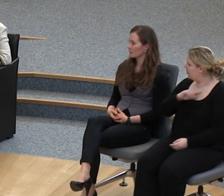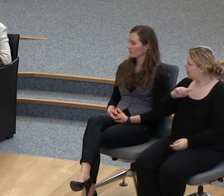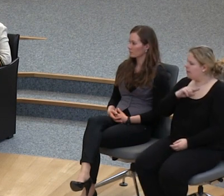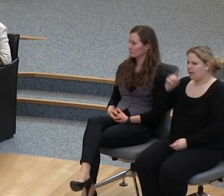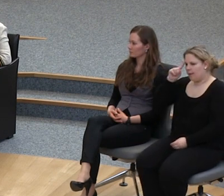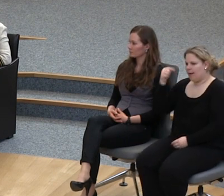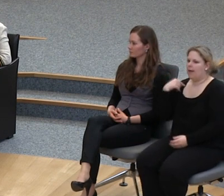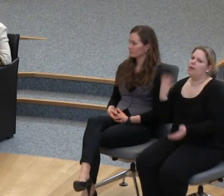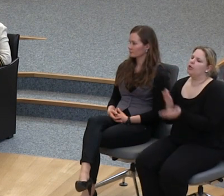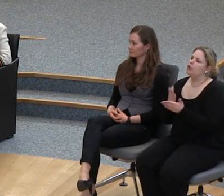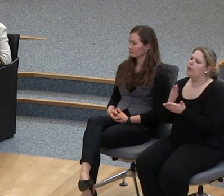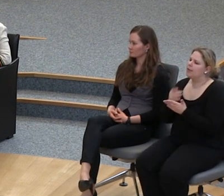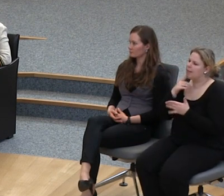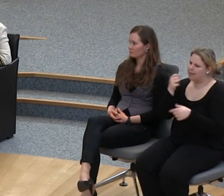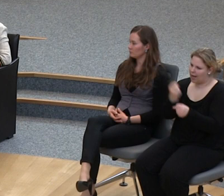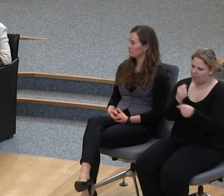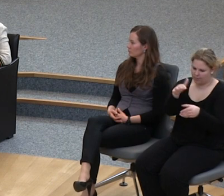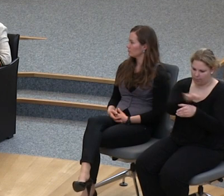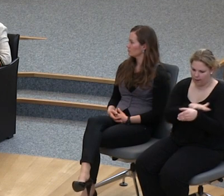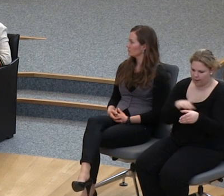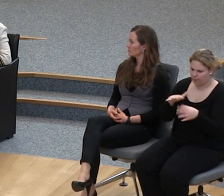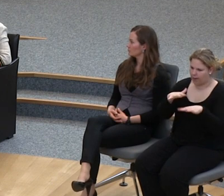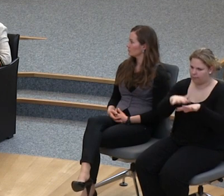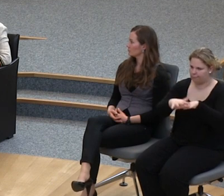die kommt ja zwangsläufig. Ne? Horst Rehe,